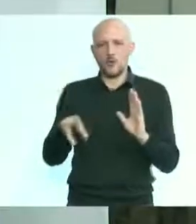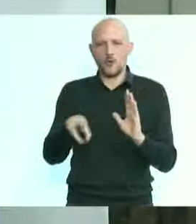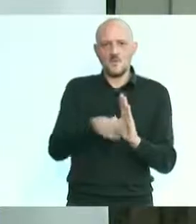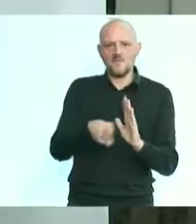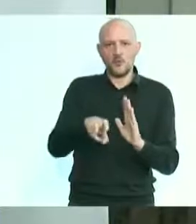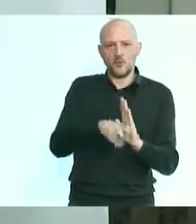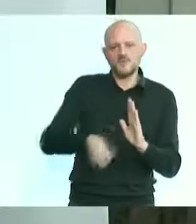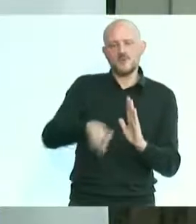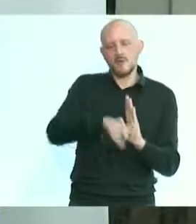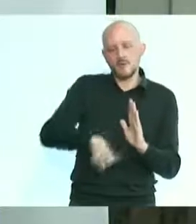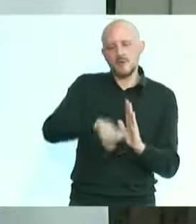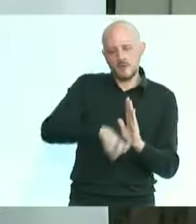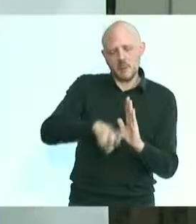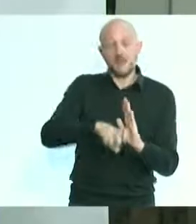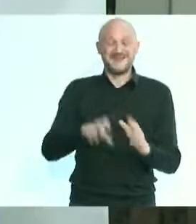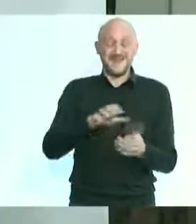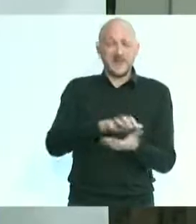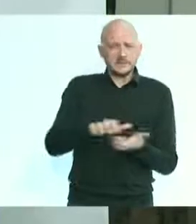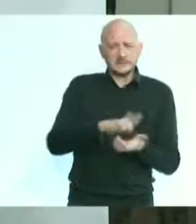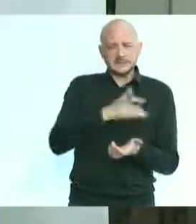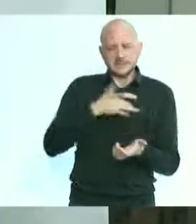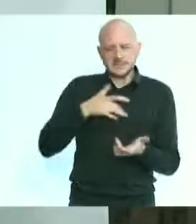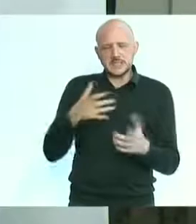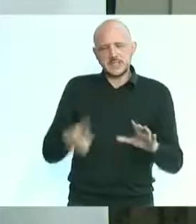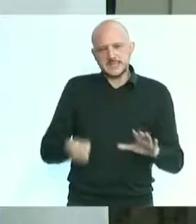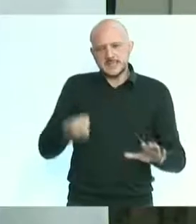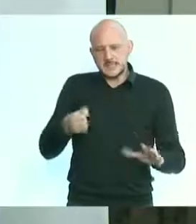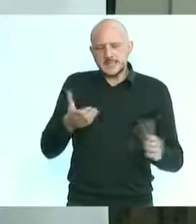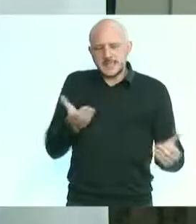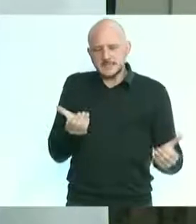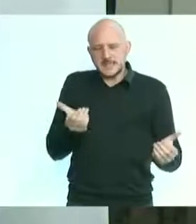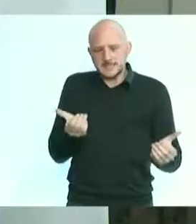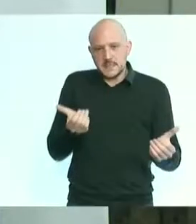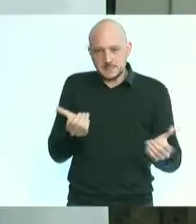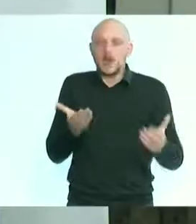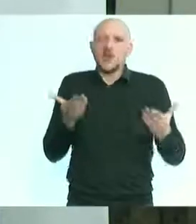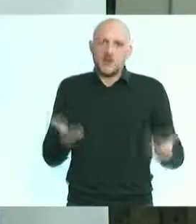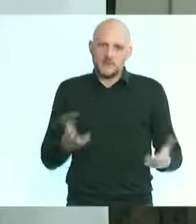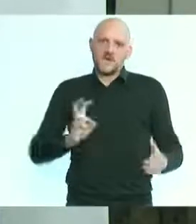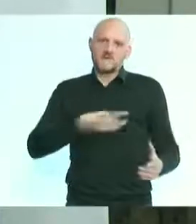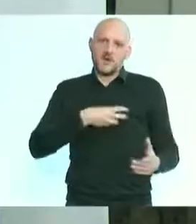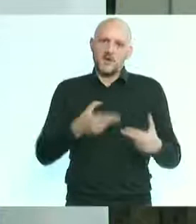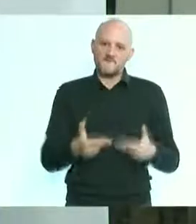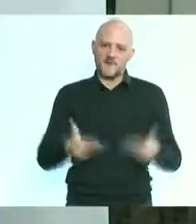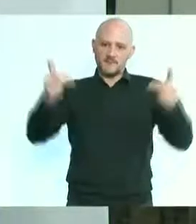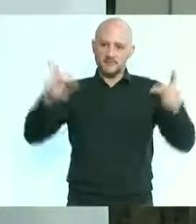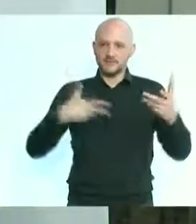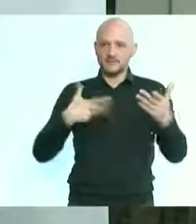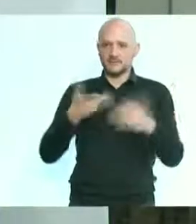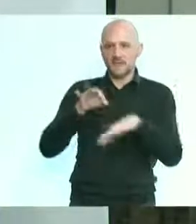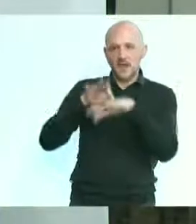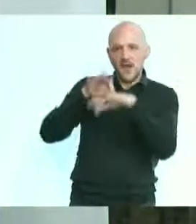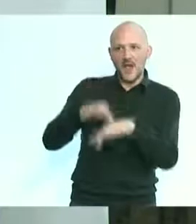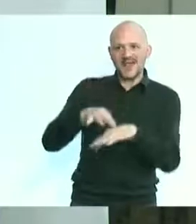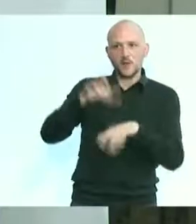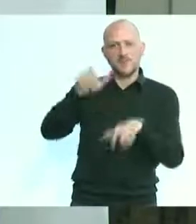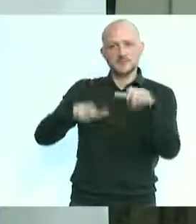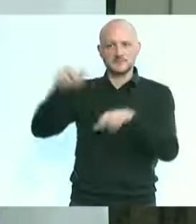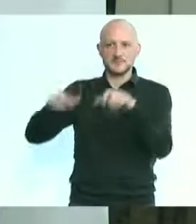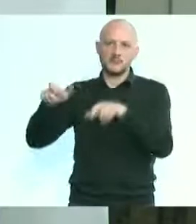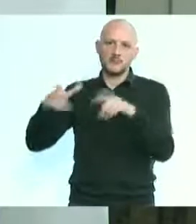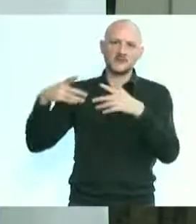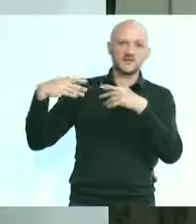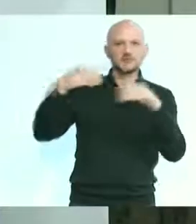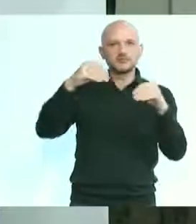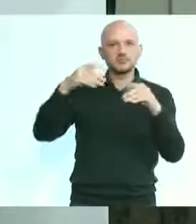avec la réouverture, accompagner économiquement, pédagogiquement, les commerces, les gestionnaires, c'est ainsi qu'on veut travailler